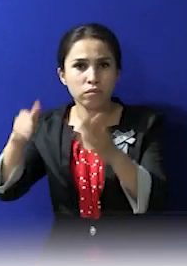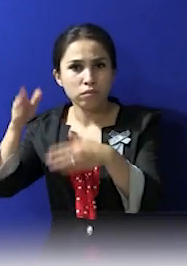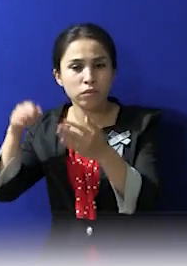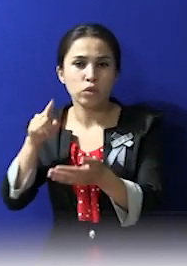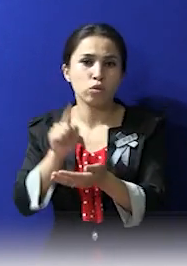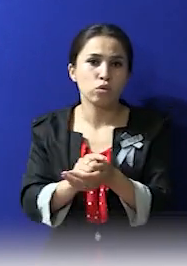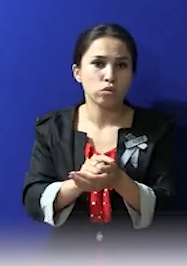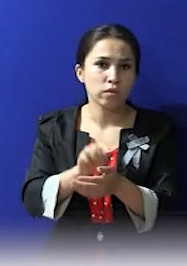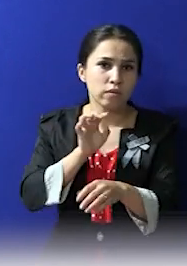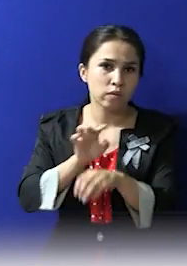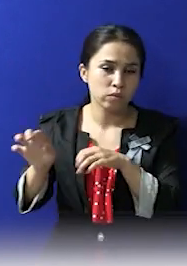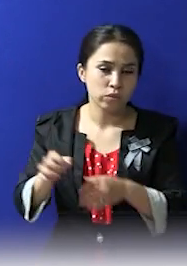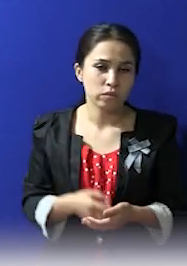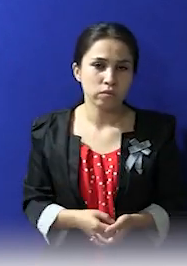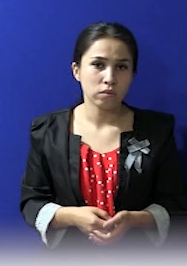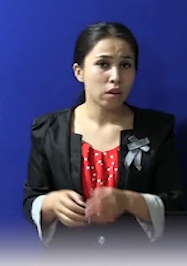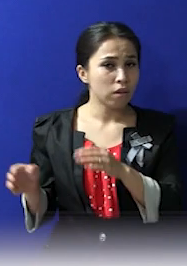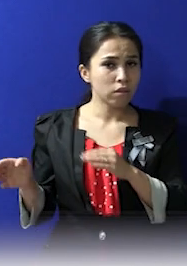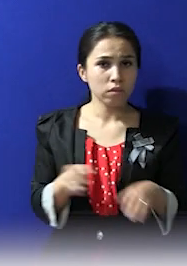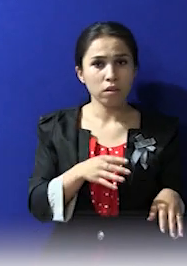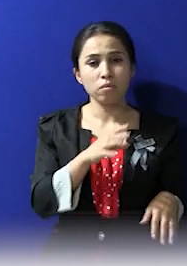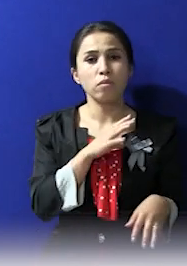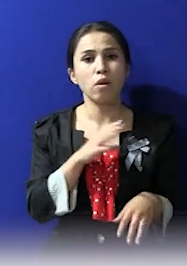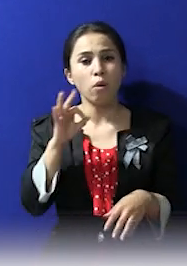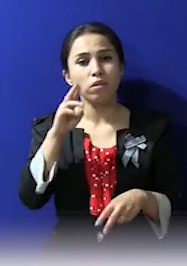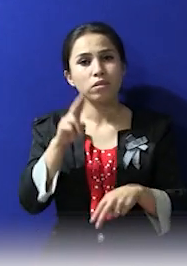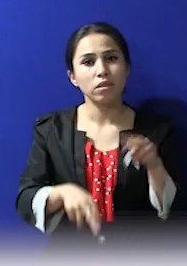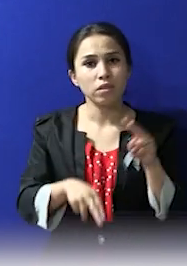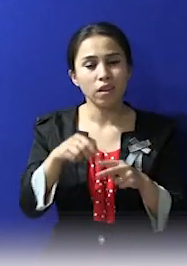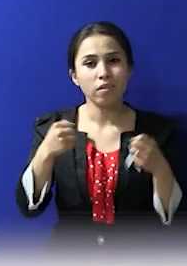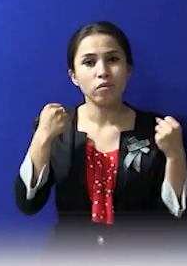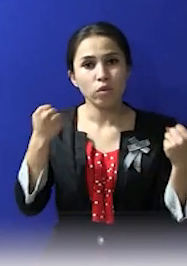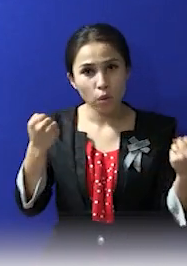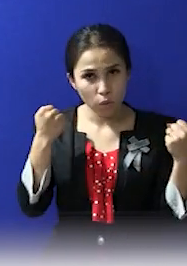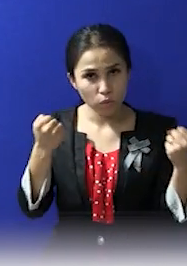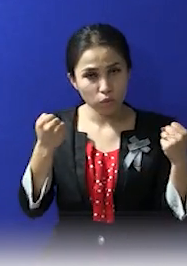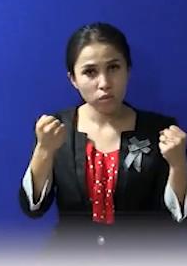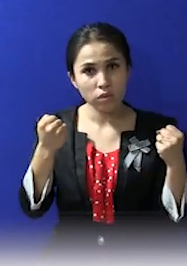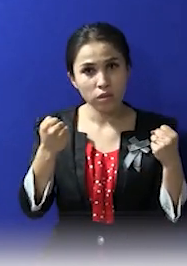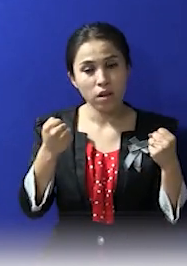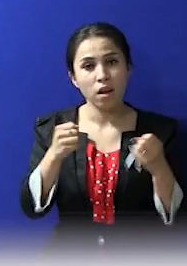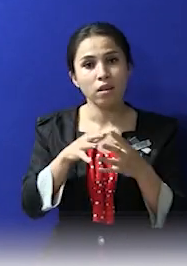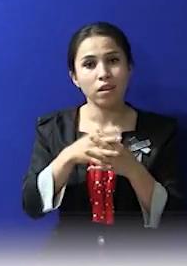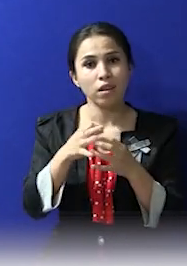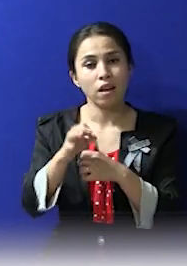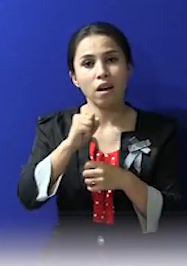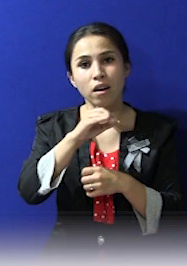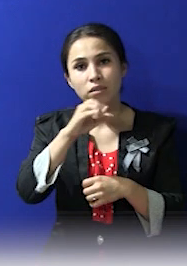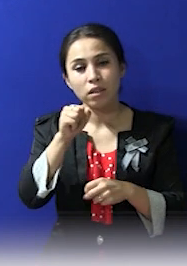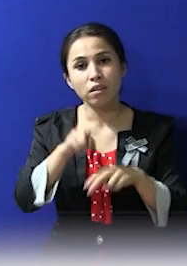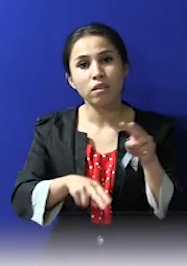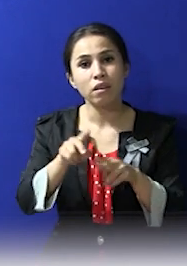выбрать наиболее приемлемую стратегию решения вопроса с мусором. Надо помнить, что это и вопрос здоровья нации, наших